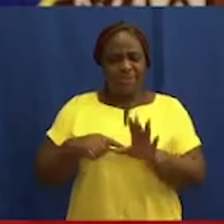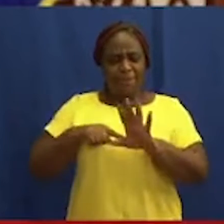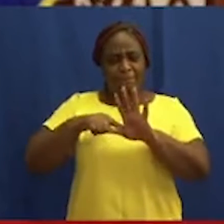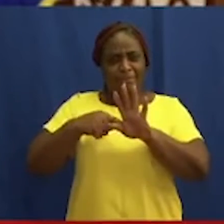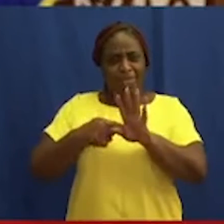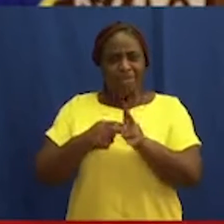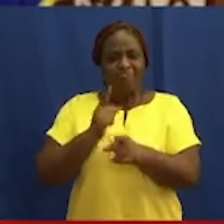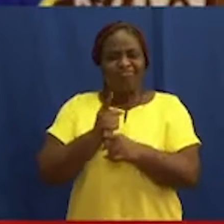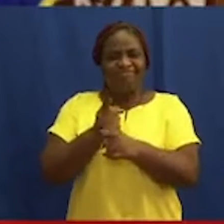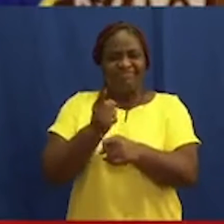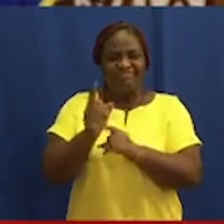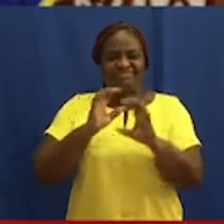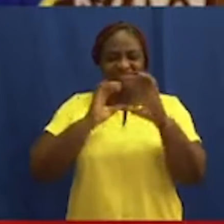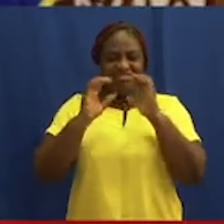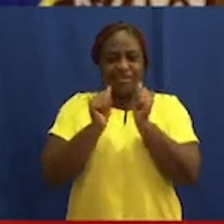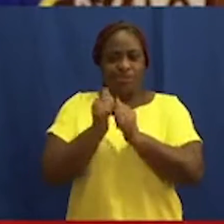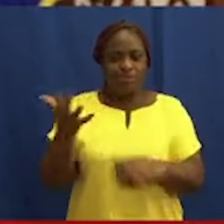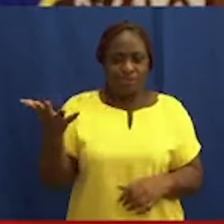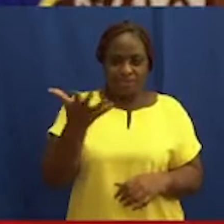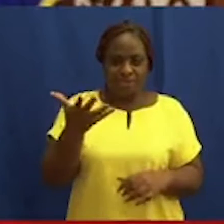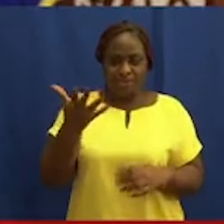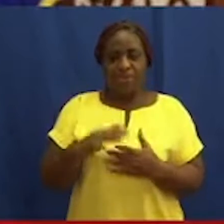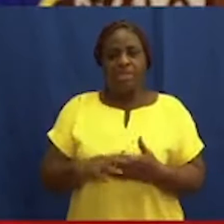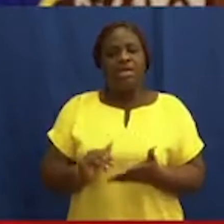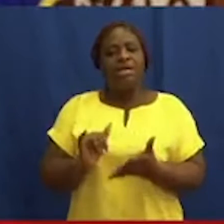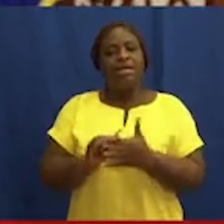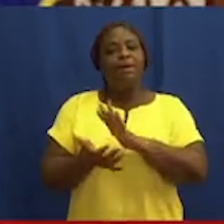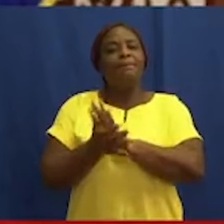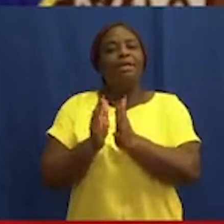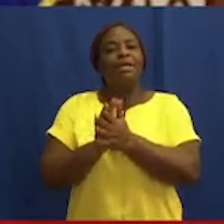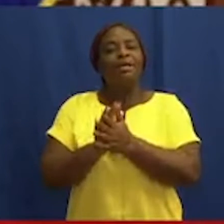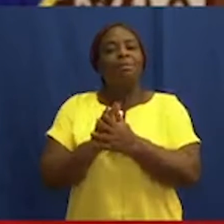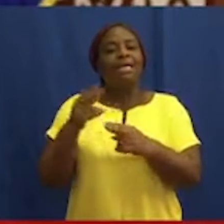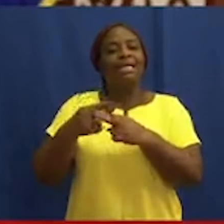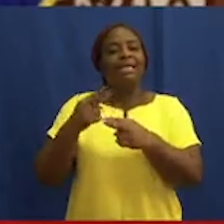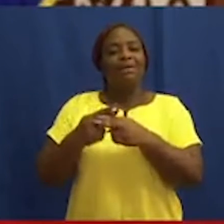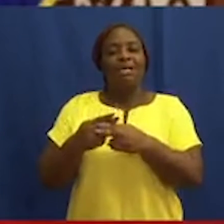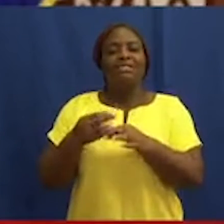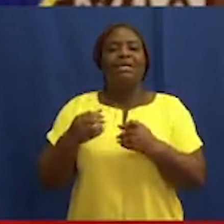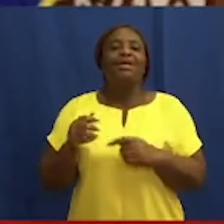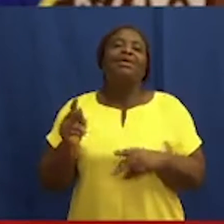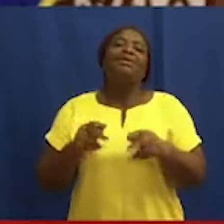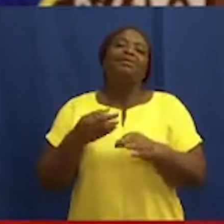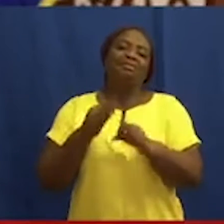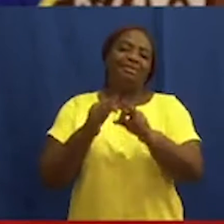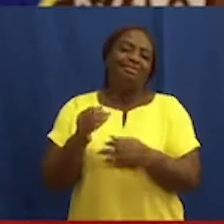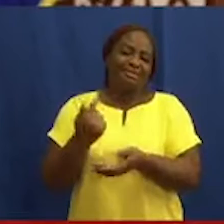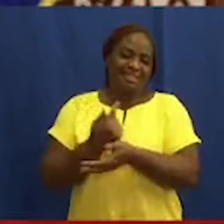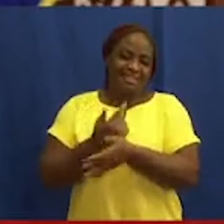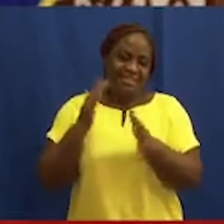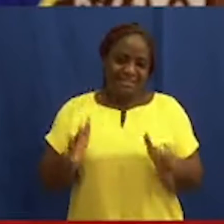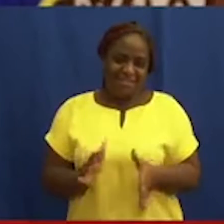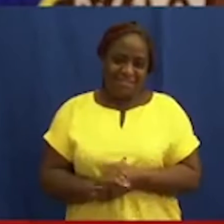2020 a cikin tsananin barkewar cutar corona, na so mu tattauna da ku wanda yayi kaurin suna har ana